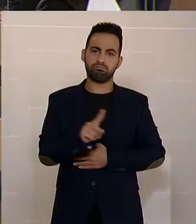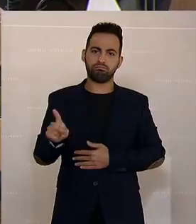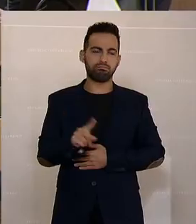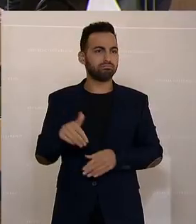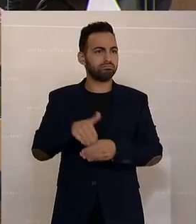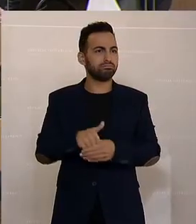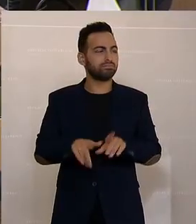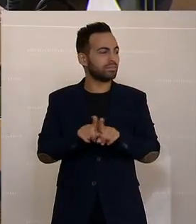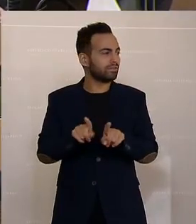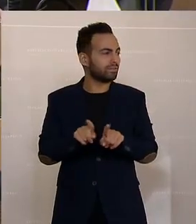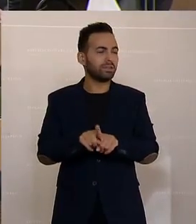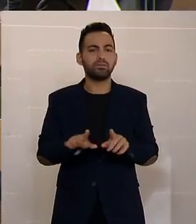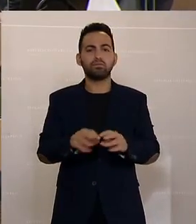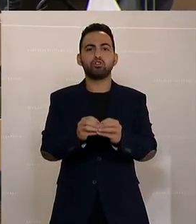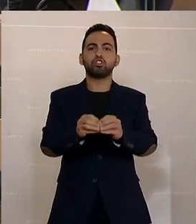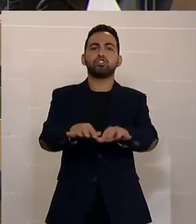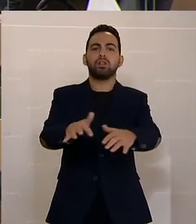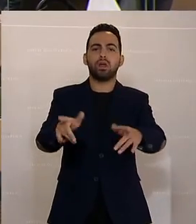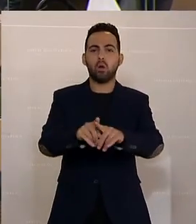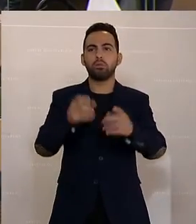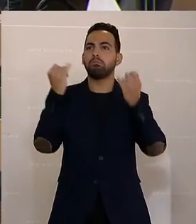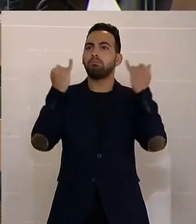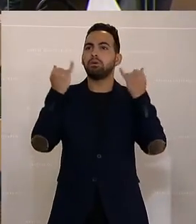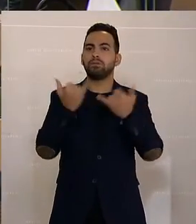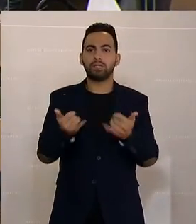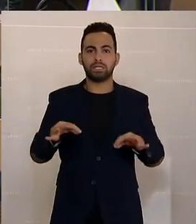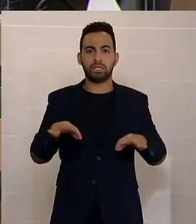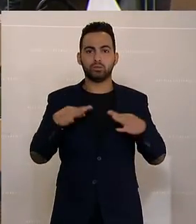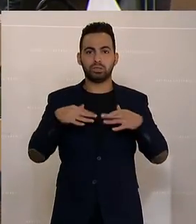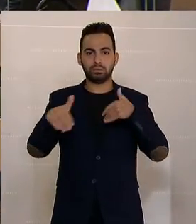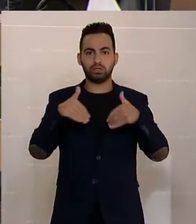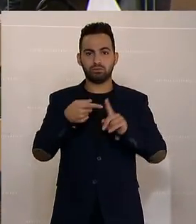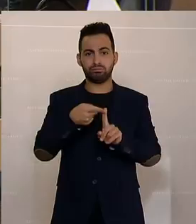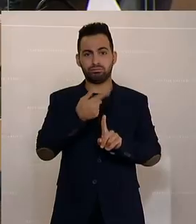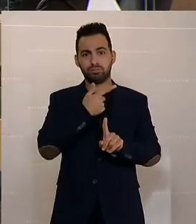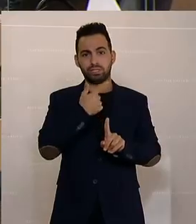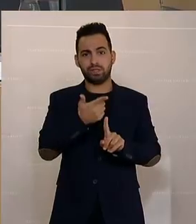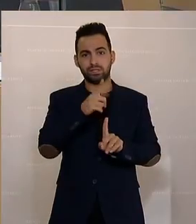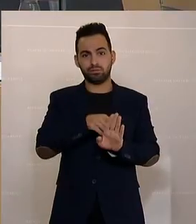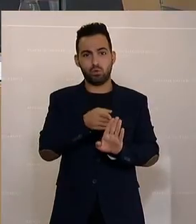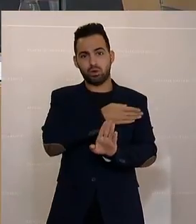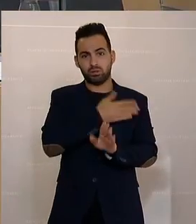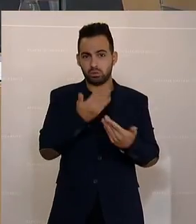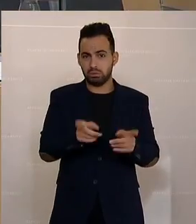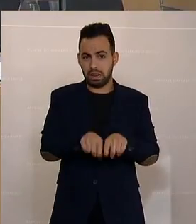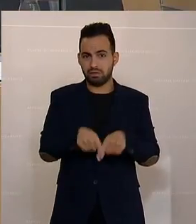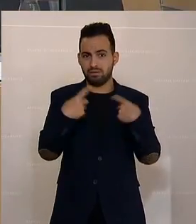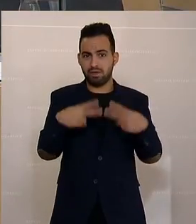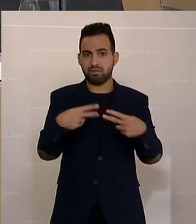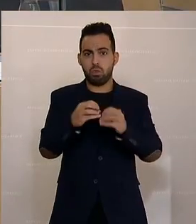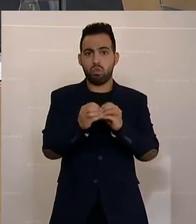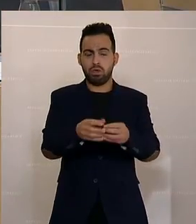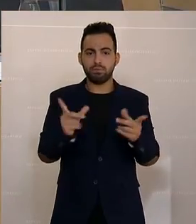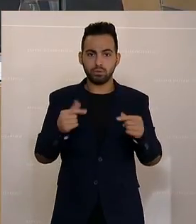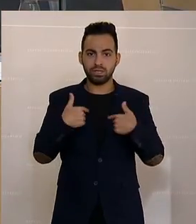ein Weiterwursteln und Improvisieren, wie wir es vom Gesundheitsministerium in den letzten 20 Monaten gekannt haben. Und daher